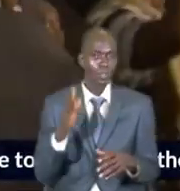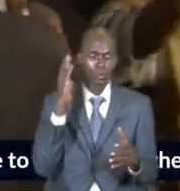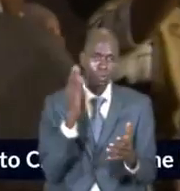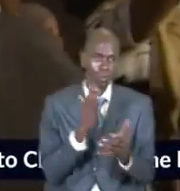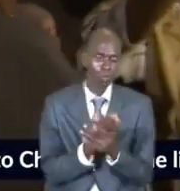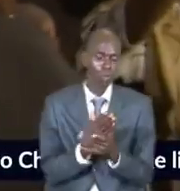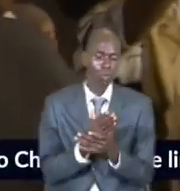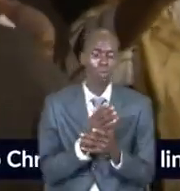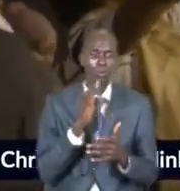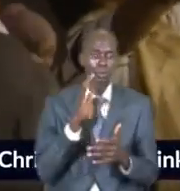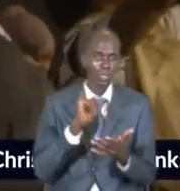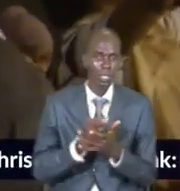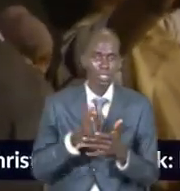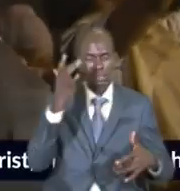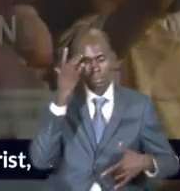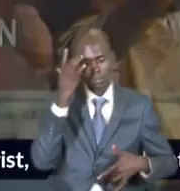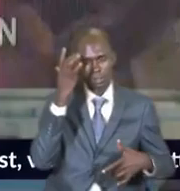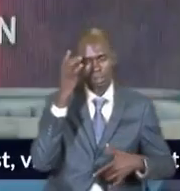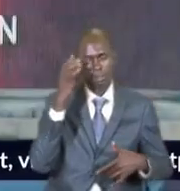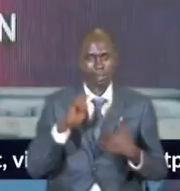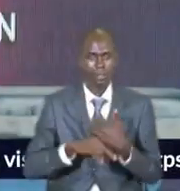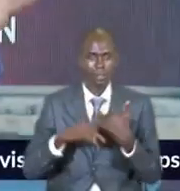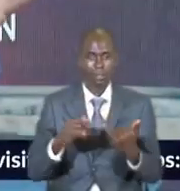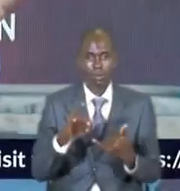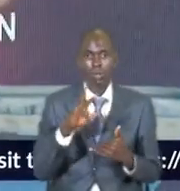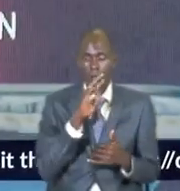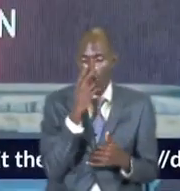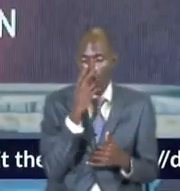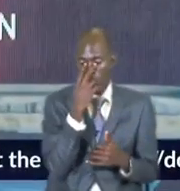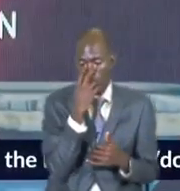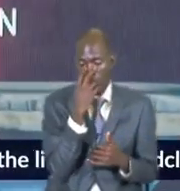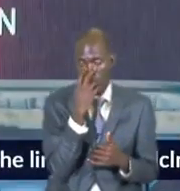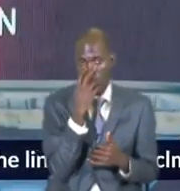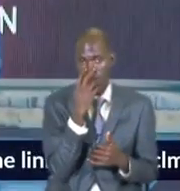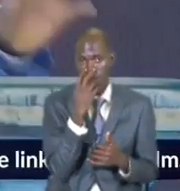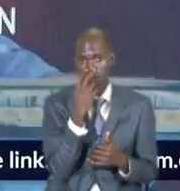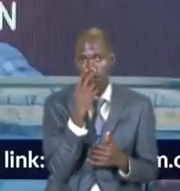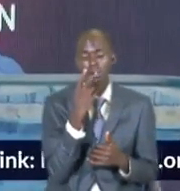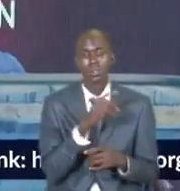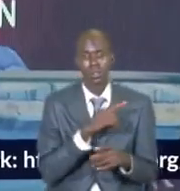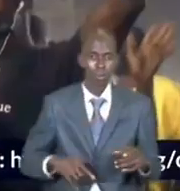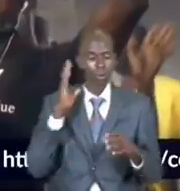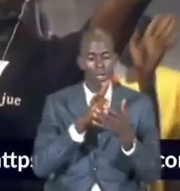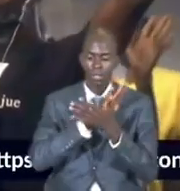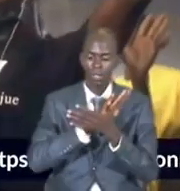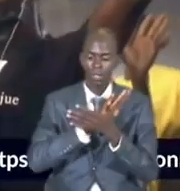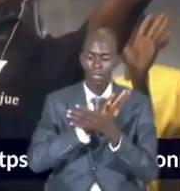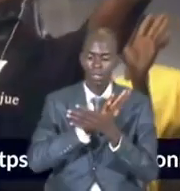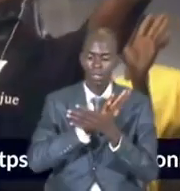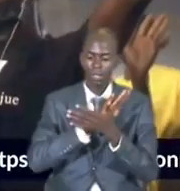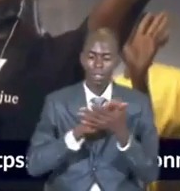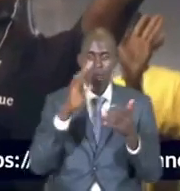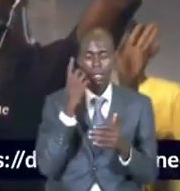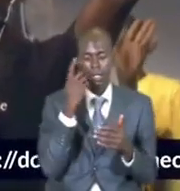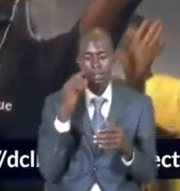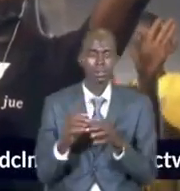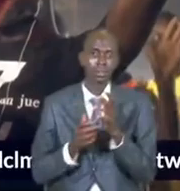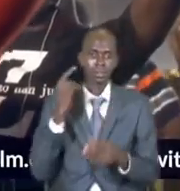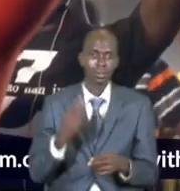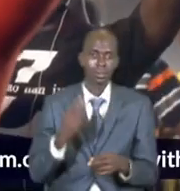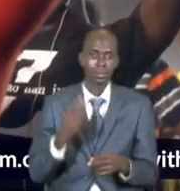ọrịa. Ị bụ onye kpuru ìsì maọbụ onye na-ahụ onyonyo inyowe, onye nwe anyị ga-eme ka anya gị hụ shoes of